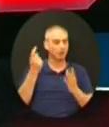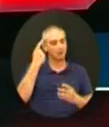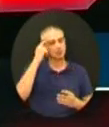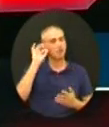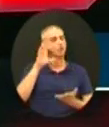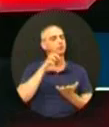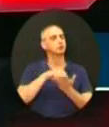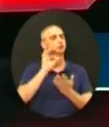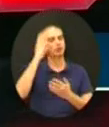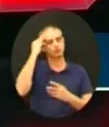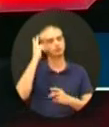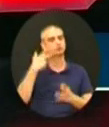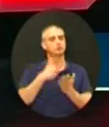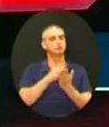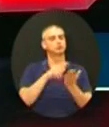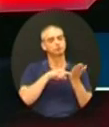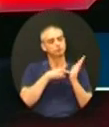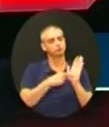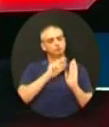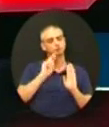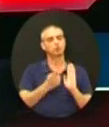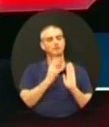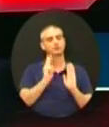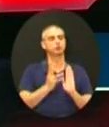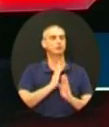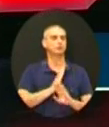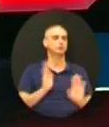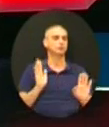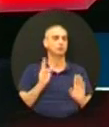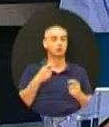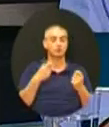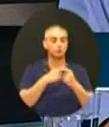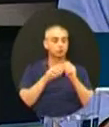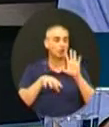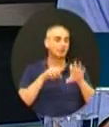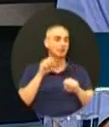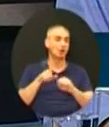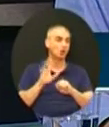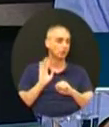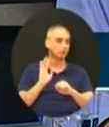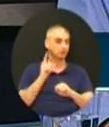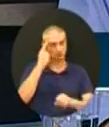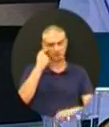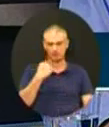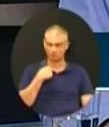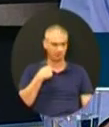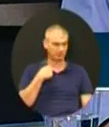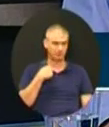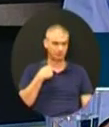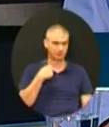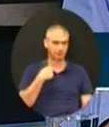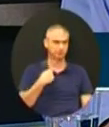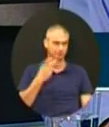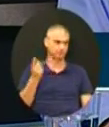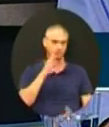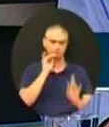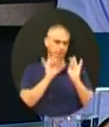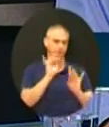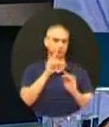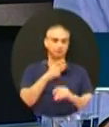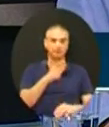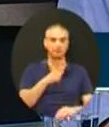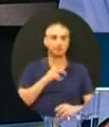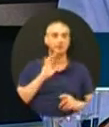הליבה הפלסטיניות עומדות להיות מוצגות שוב ושוב. ברור. נושא ההתנחלויות, לדעתי, יעלה במלוא הסט. ונדמה לי